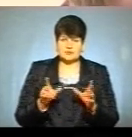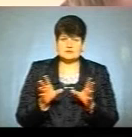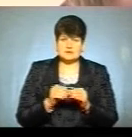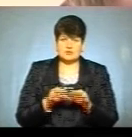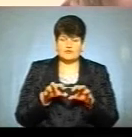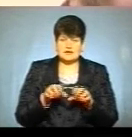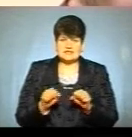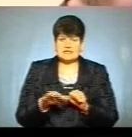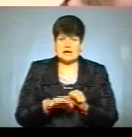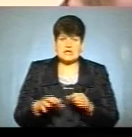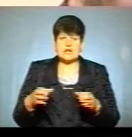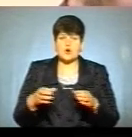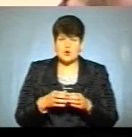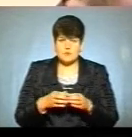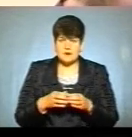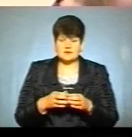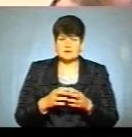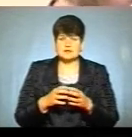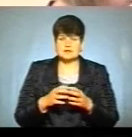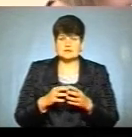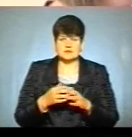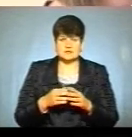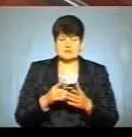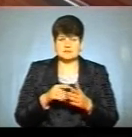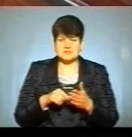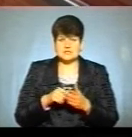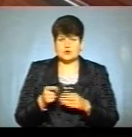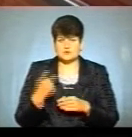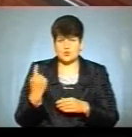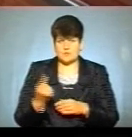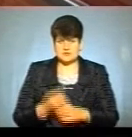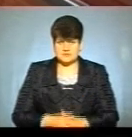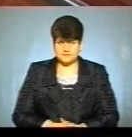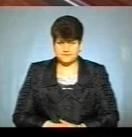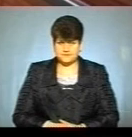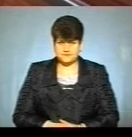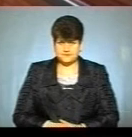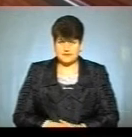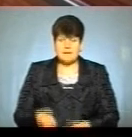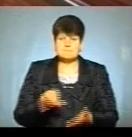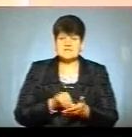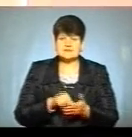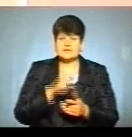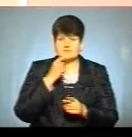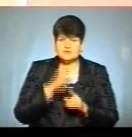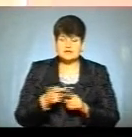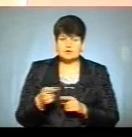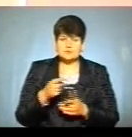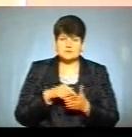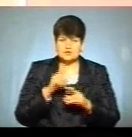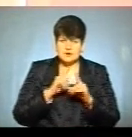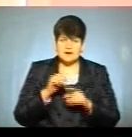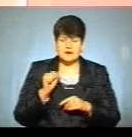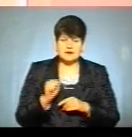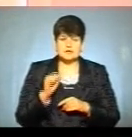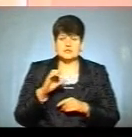власності територіальних громад сіл-селищ міста Тернопільської області. Представник відповідача Тернопільської міськради